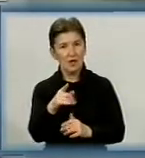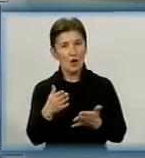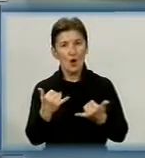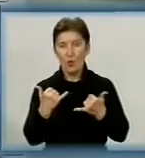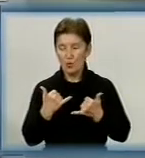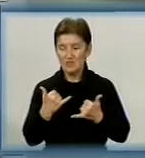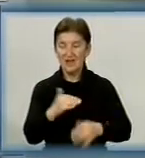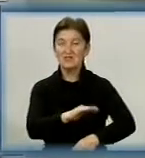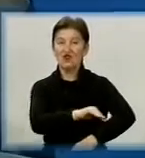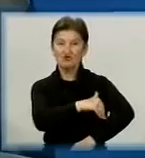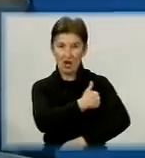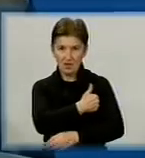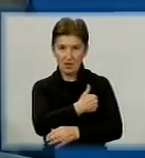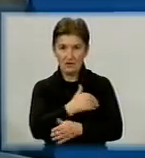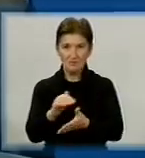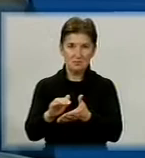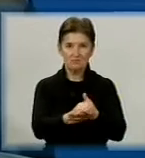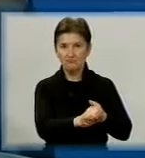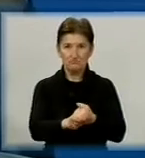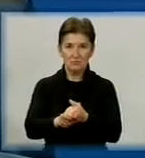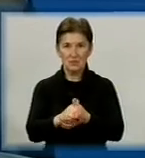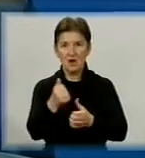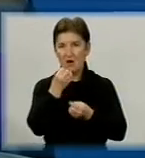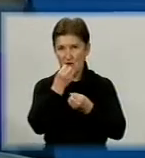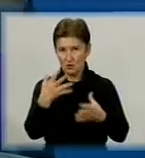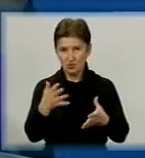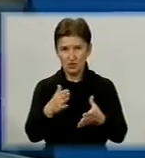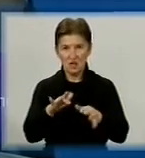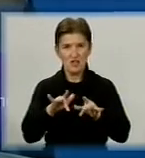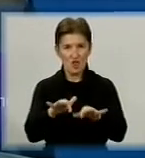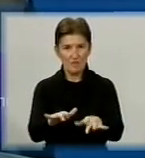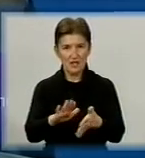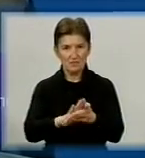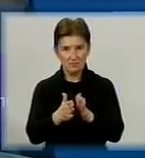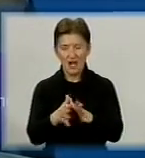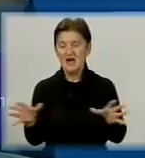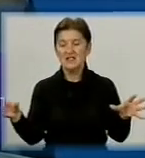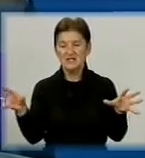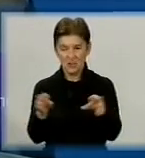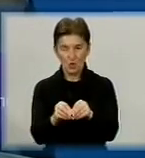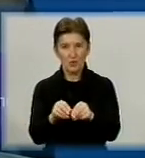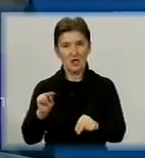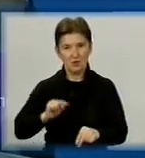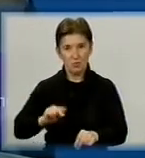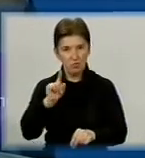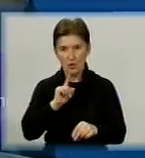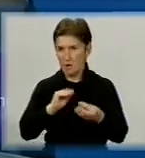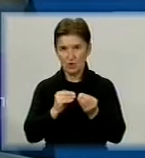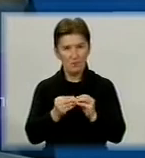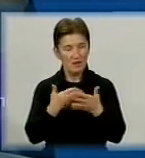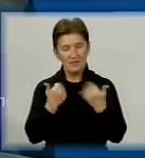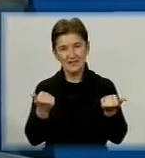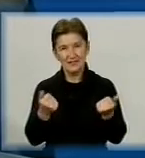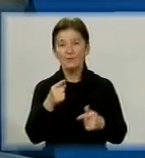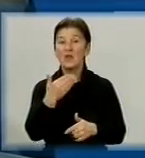ЖЕКами встановились нормальні партнерські відносини ділові, і ми працюємо всі синхронно. Поки таких проблем немає. І